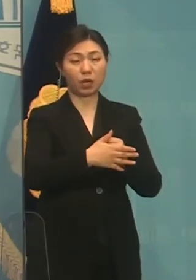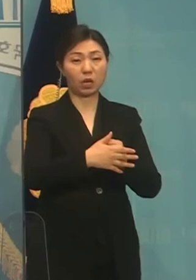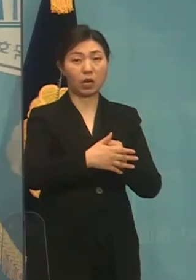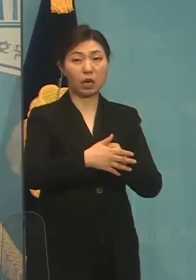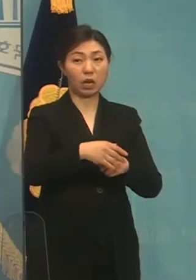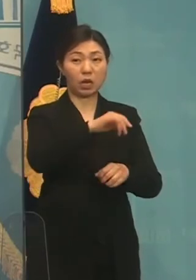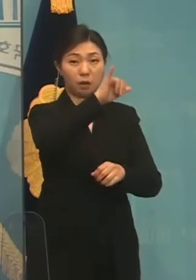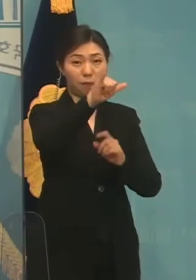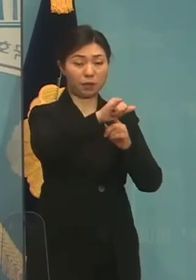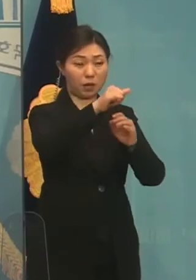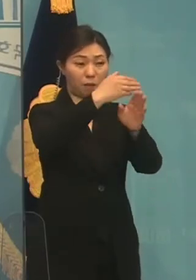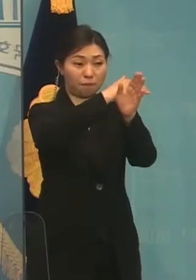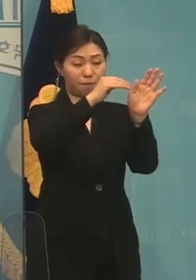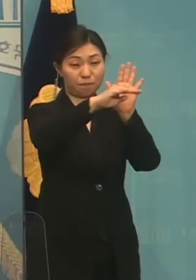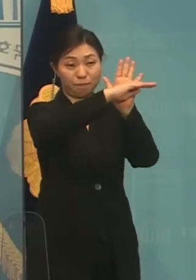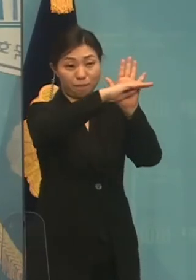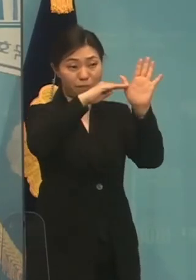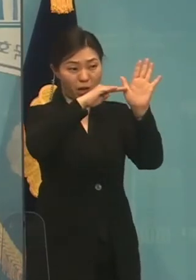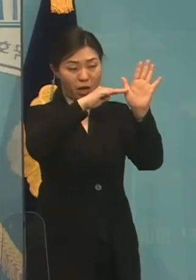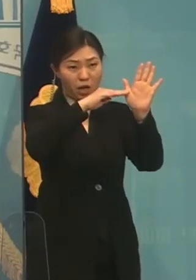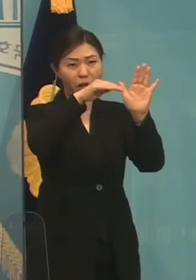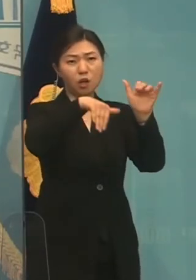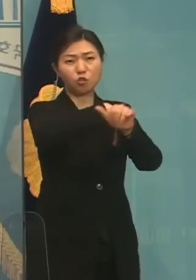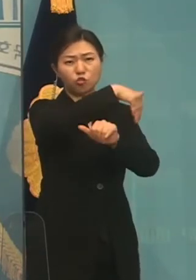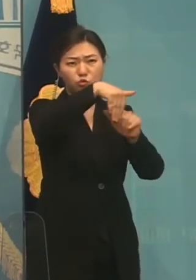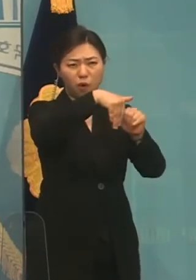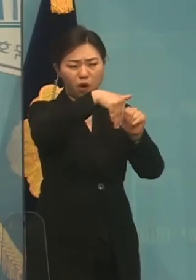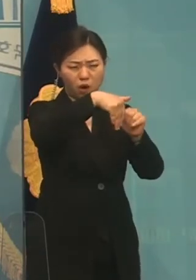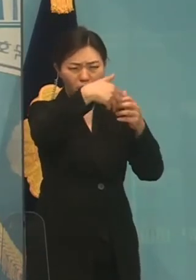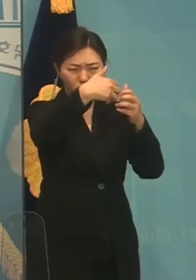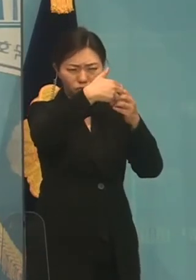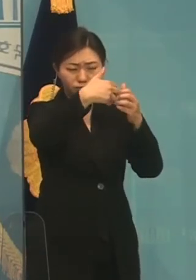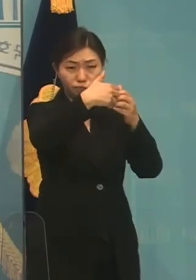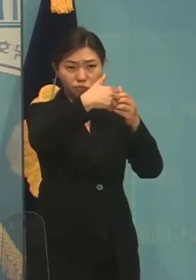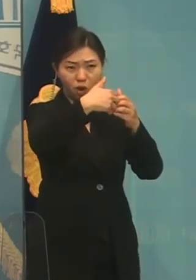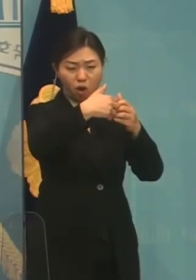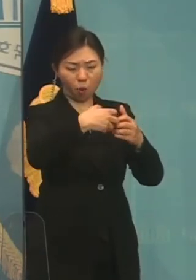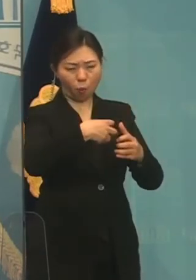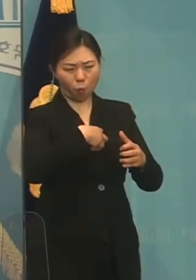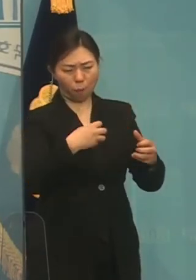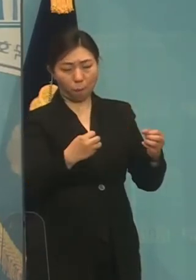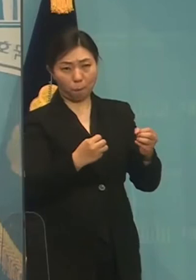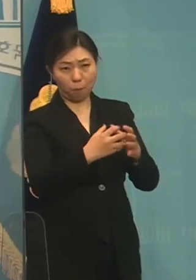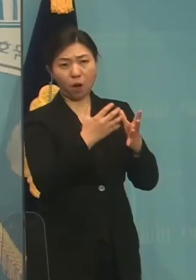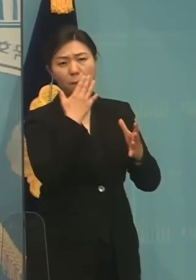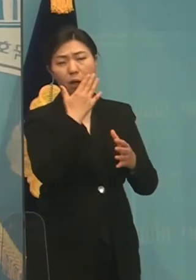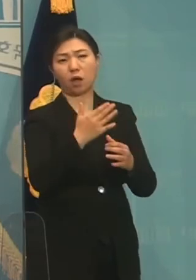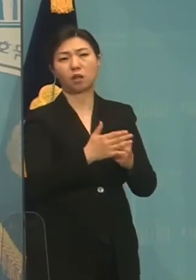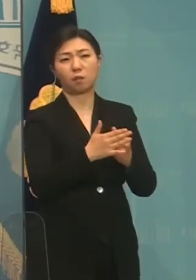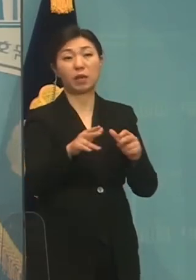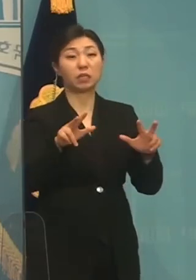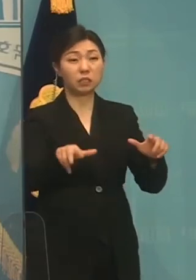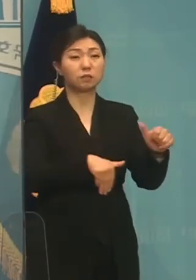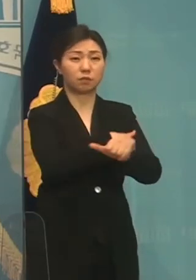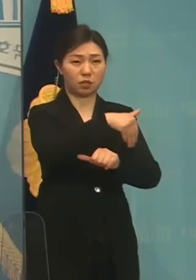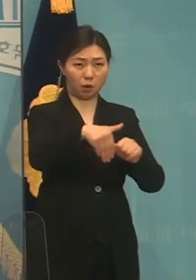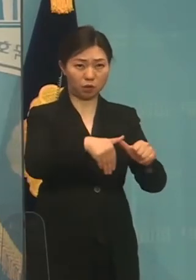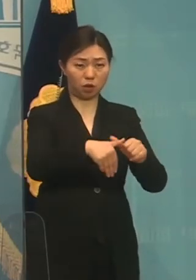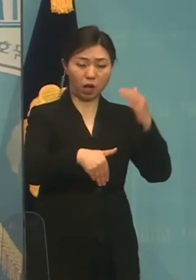오해와 불신이 군사적 충돌을 일으킬 위험도 매우 높습니다. 따라서 현